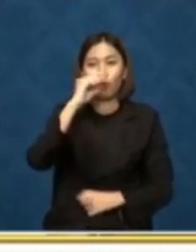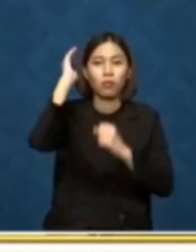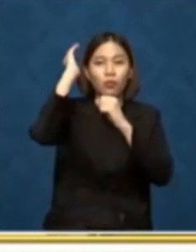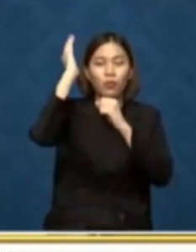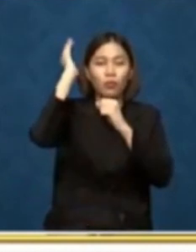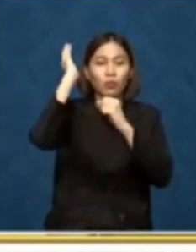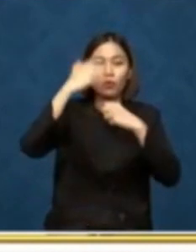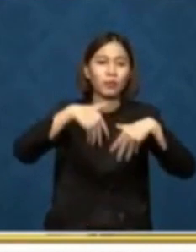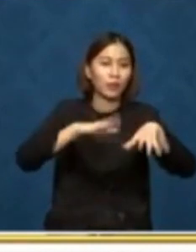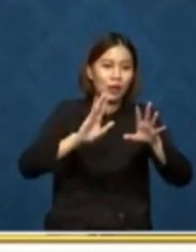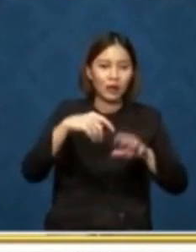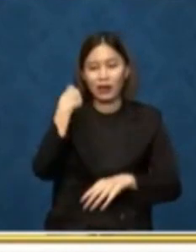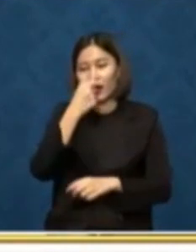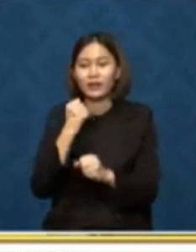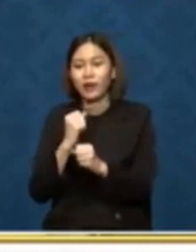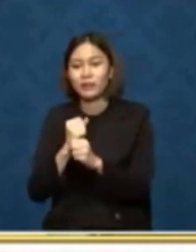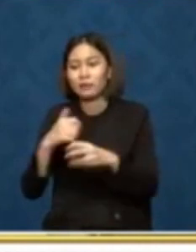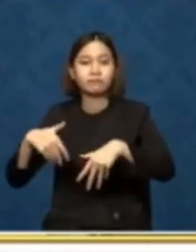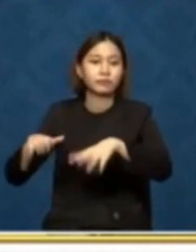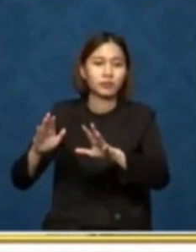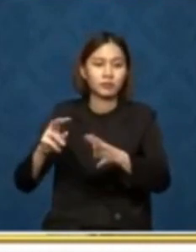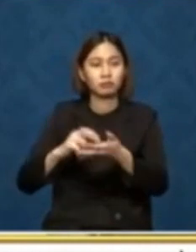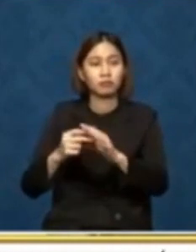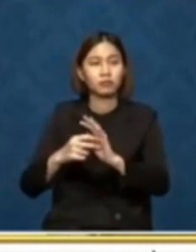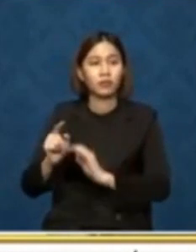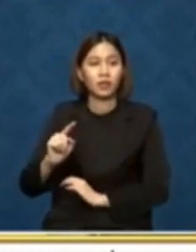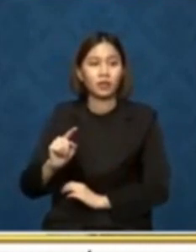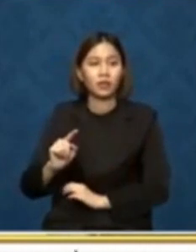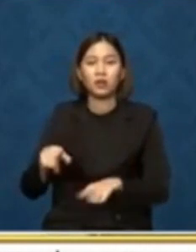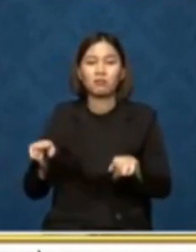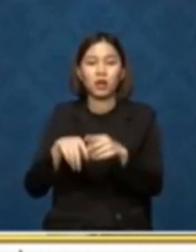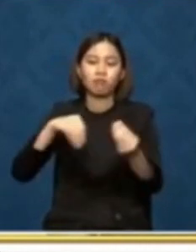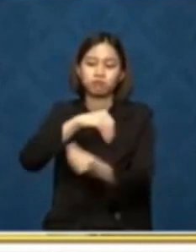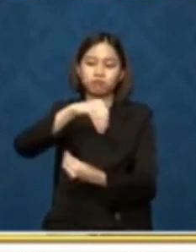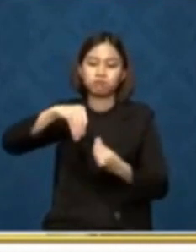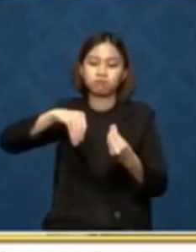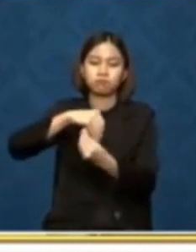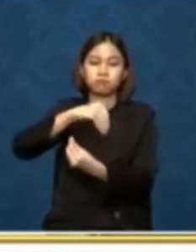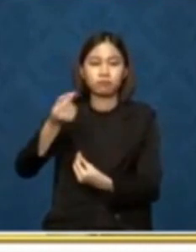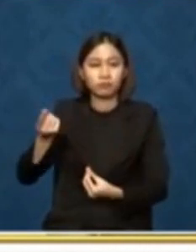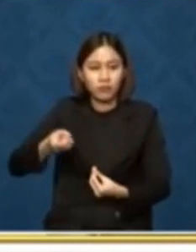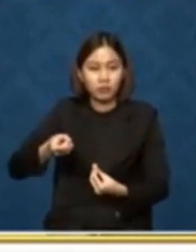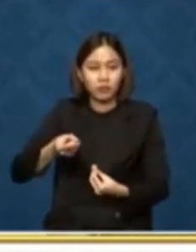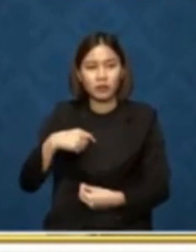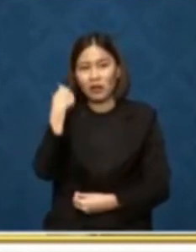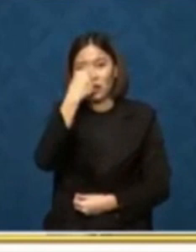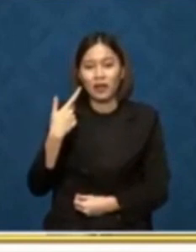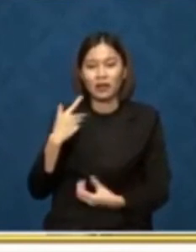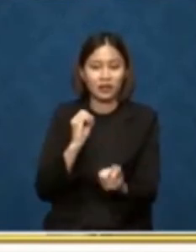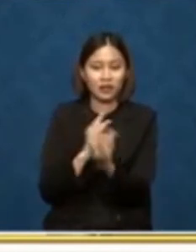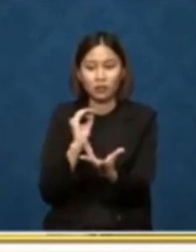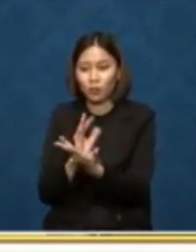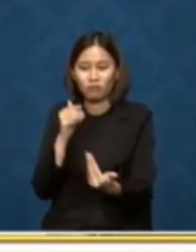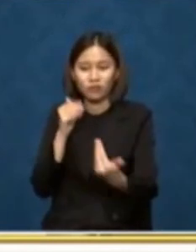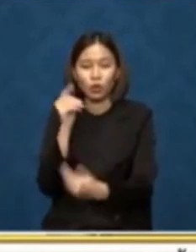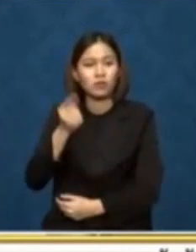คนที่พูดก็พูดไปนะครับคนที่ทำก็ทำไปก็จะเป็นอย่างเข้าไปในอรอบเดิมก็คือคนที่